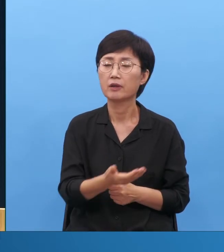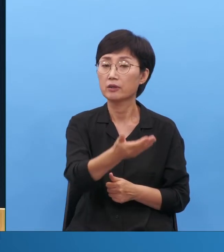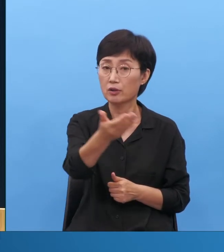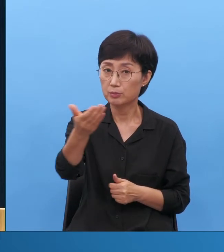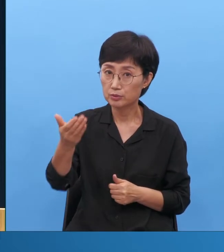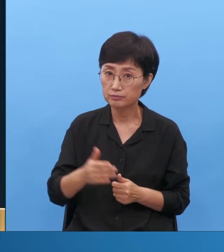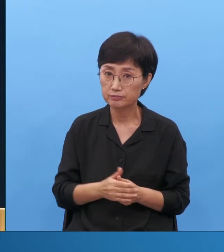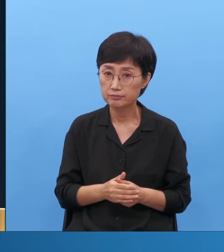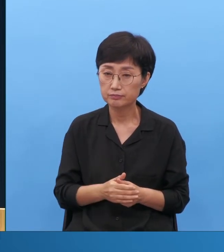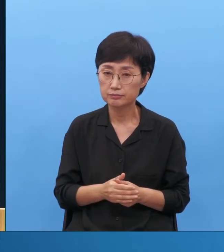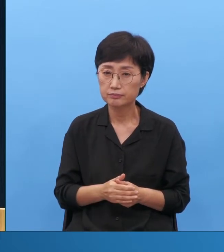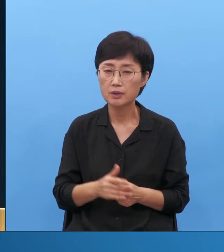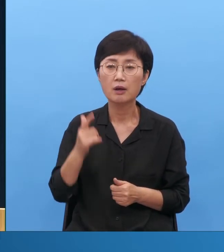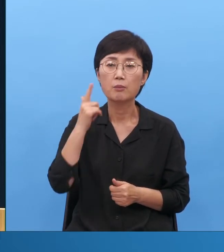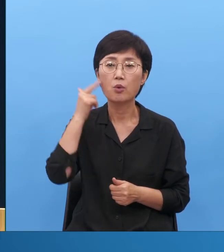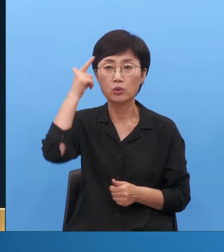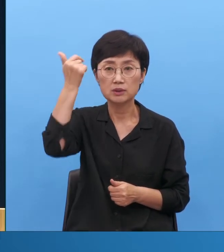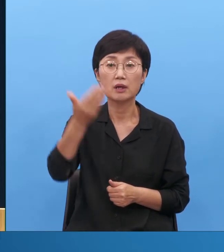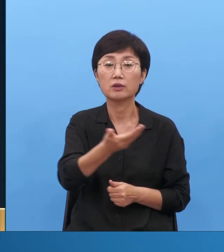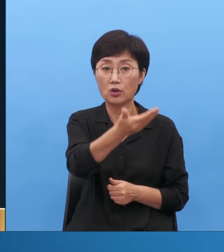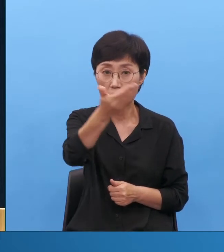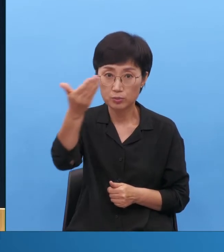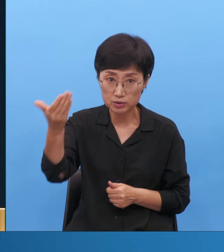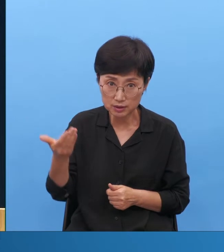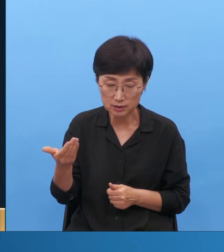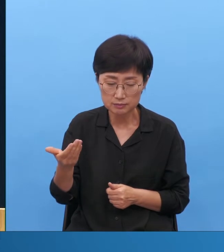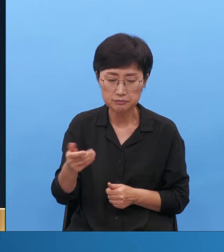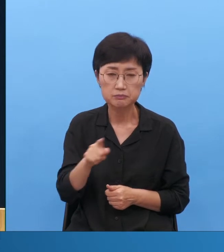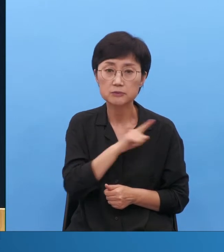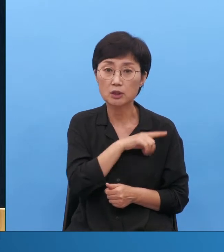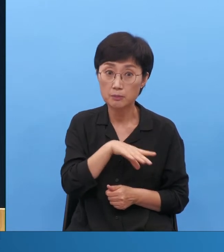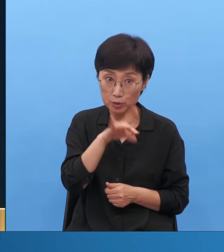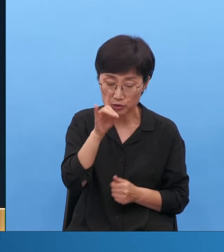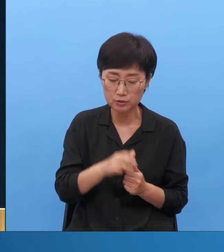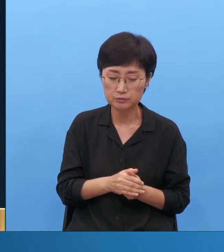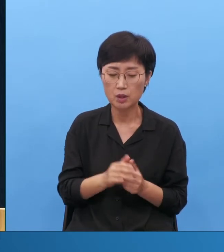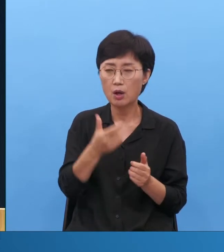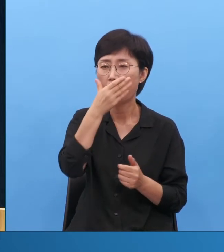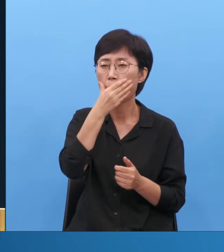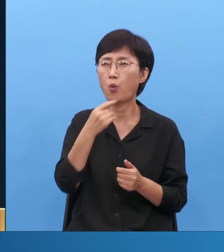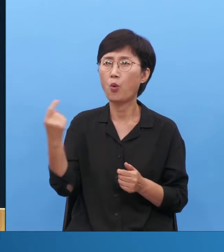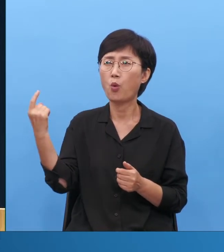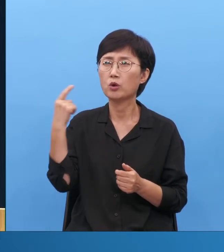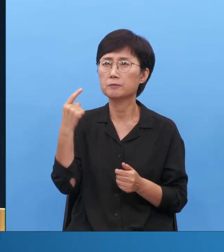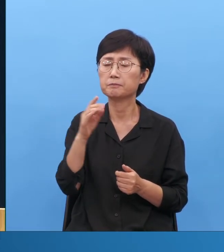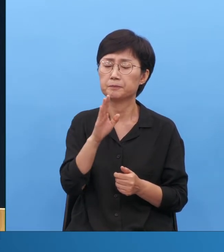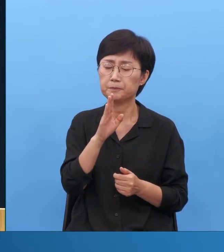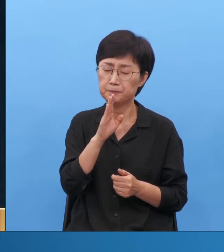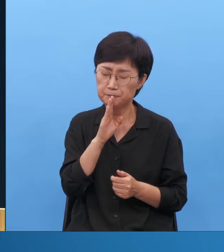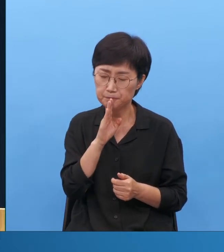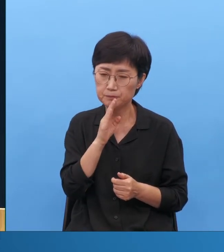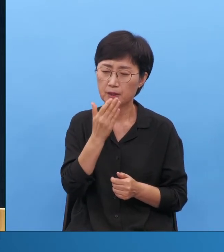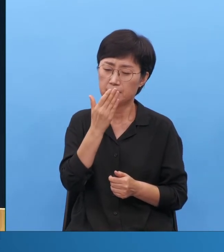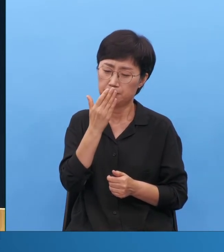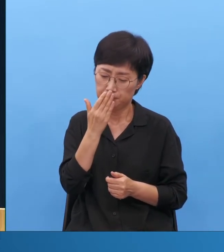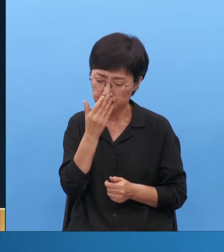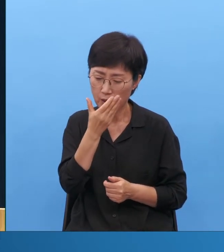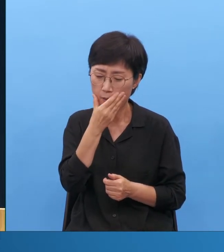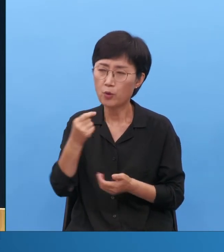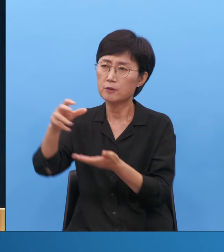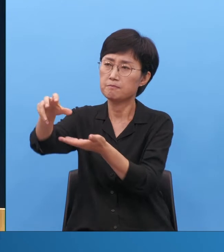여러분이 복음 제대로 누려야 돼요. You must enjoy the gospel 막 correctly. 세상 그거 누리다가 복음